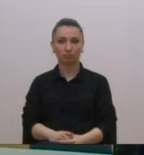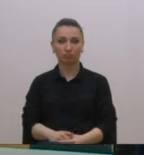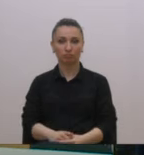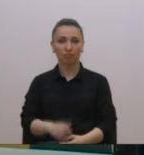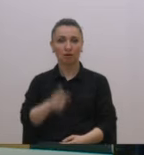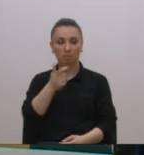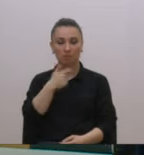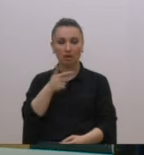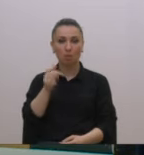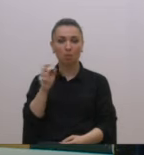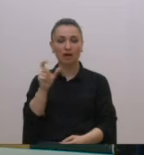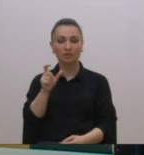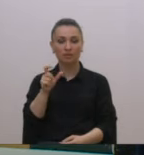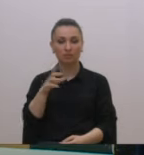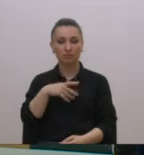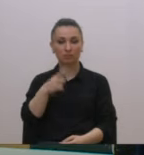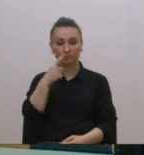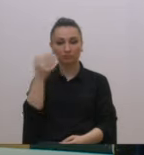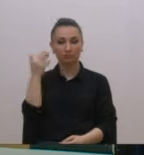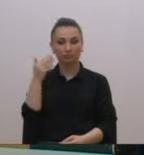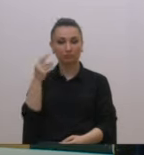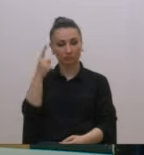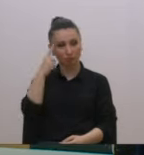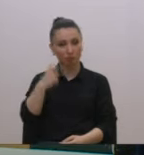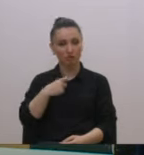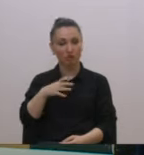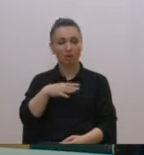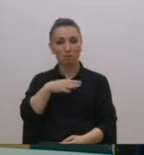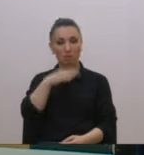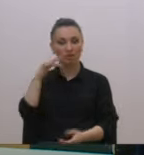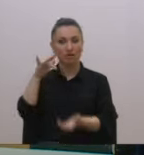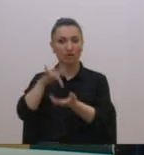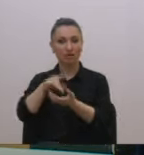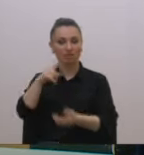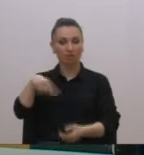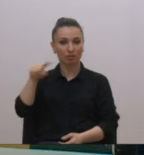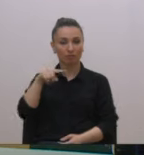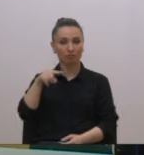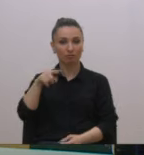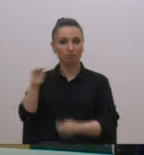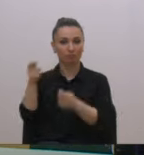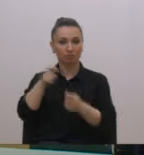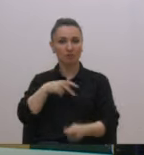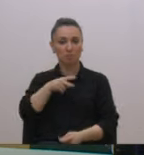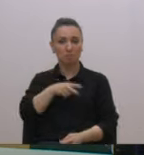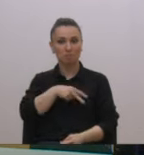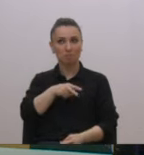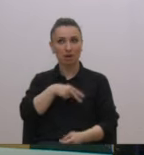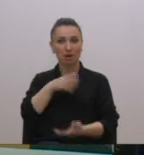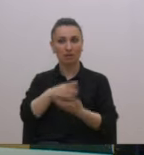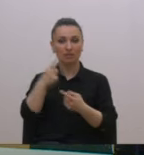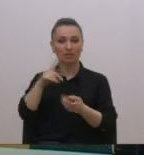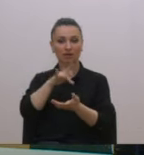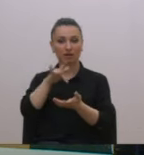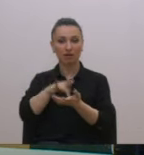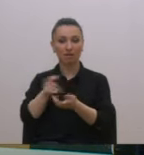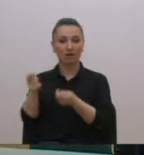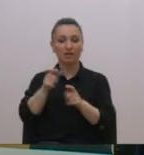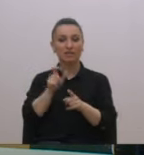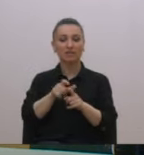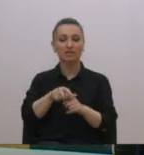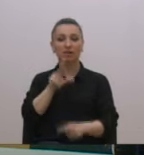ბატონმა გუბაზმა წეღან შეგვახსენა რომ ბევრი რამე სხვა ქვეყნებში და შემოსა პარლამენტარიზმიც სხვა ქვეყნიდან არის შემოსული და ლაპარაკიდან მოდის